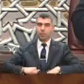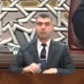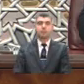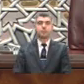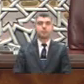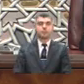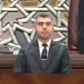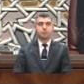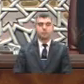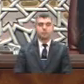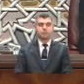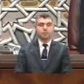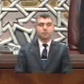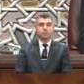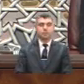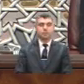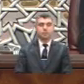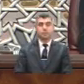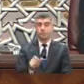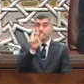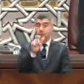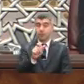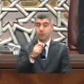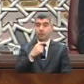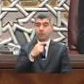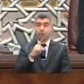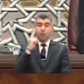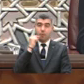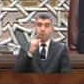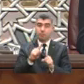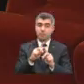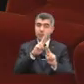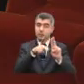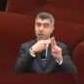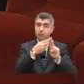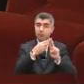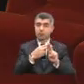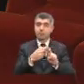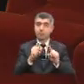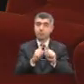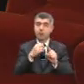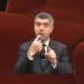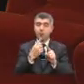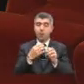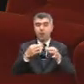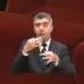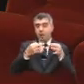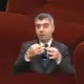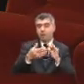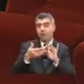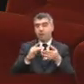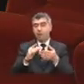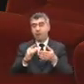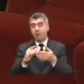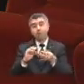المحترم. السيد النائب المحترم، كيفاش غادي ندير المصالحة بين الرقمنة ووزارة العدل؟ لا هو